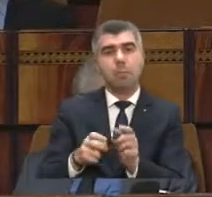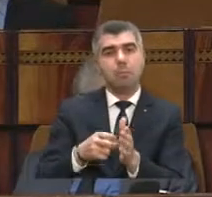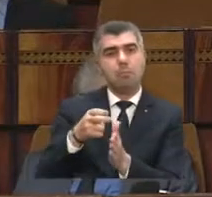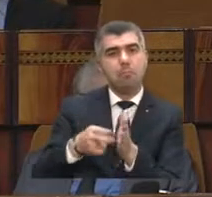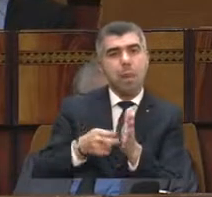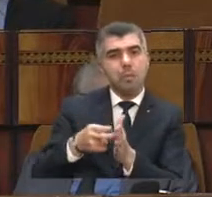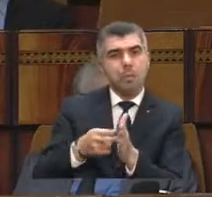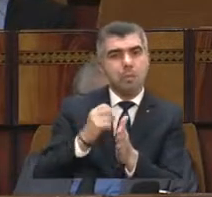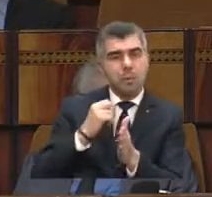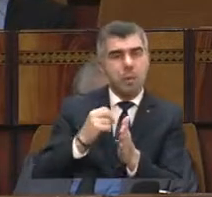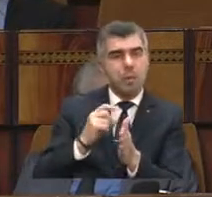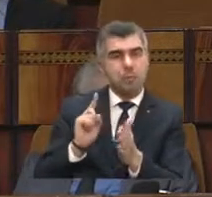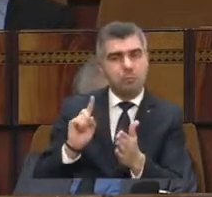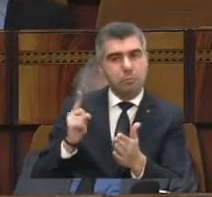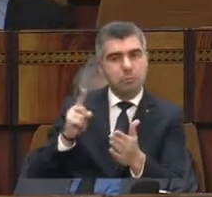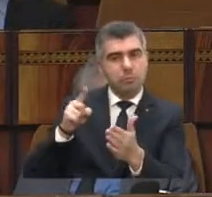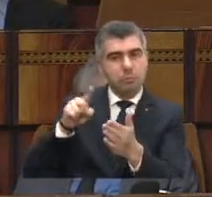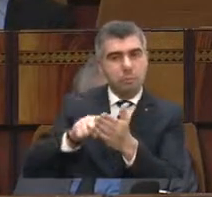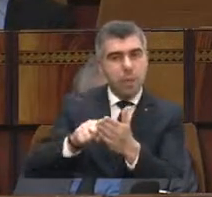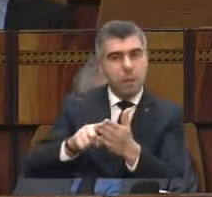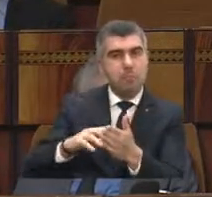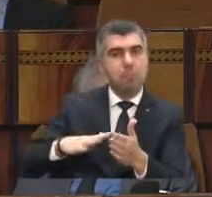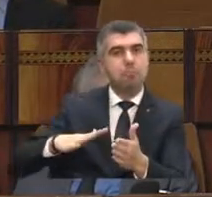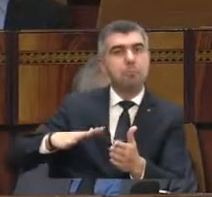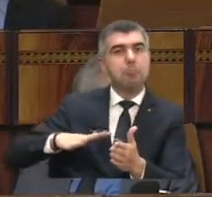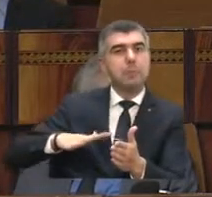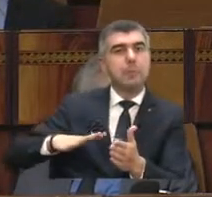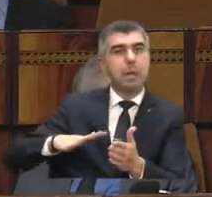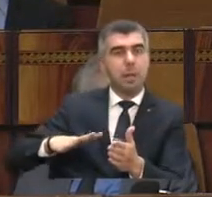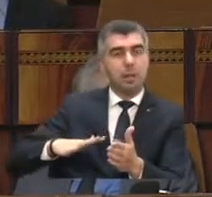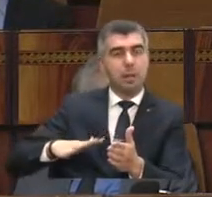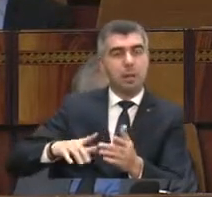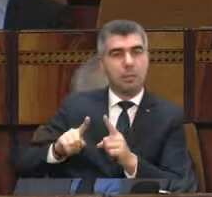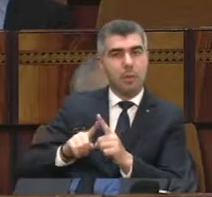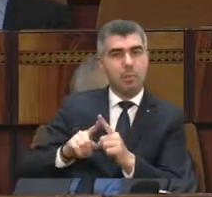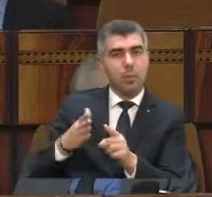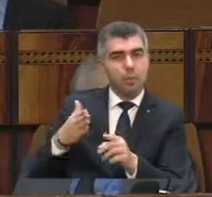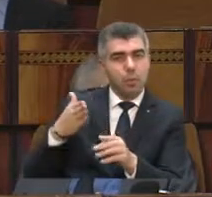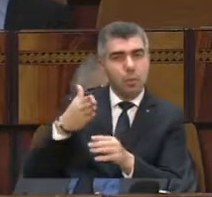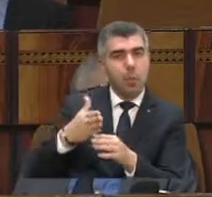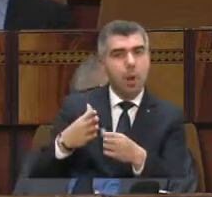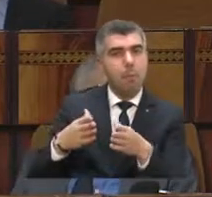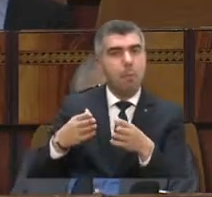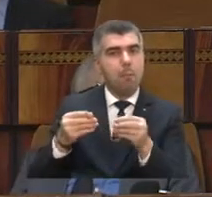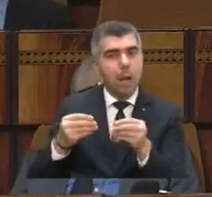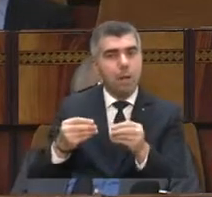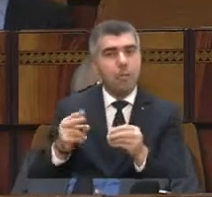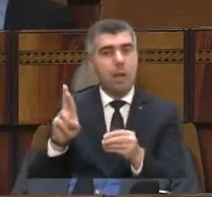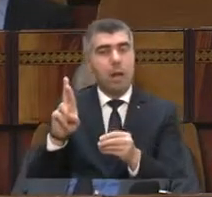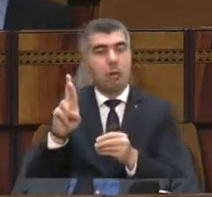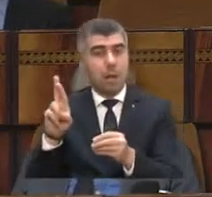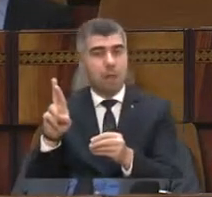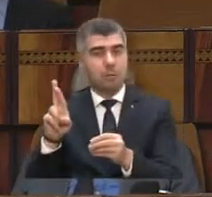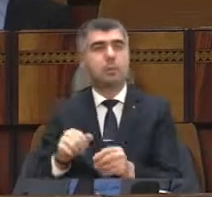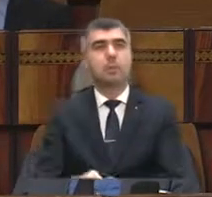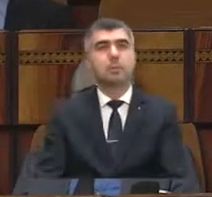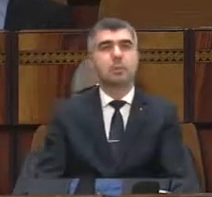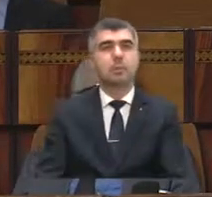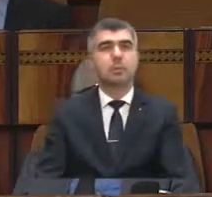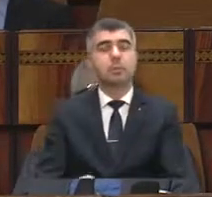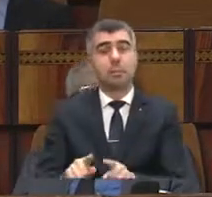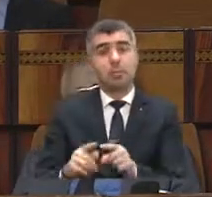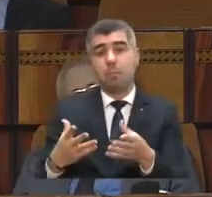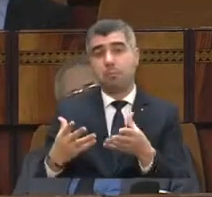اللي كيمشيو من هاد المدن الصغرى باش يدخلوا لمراكش ولا يدخلوا للرباط ولا غادي تساعد